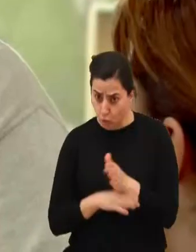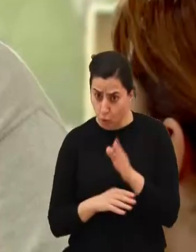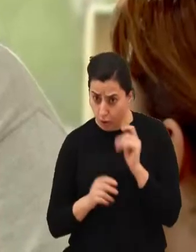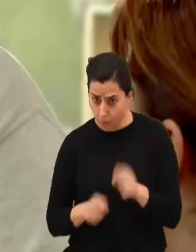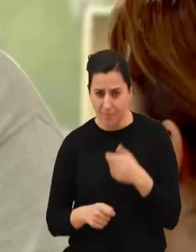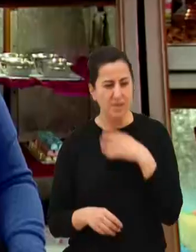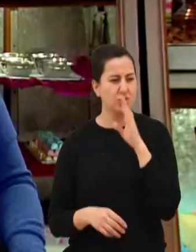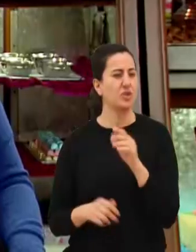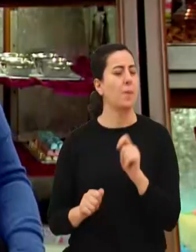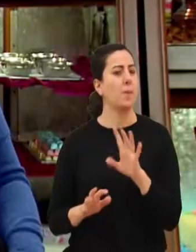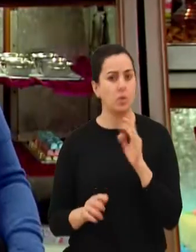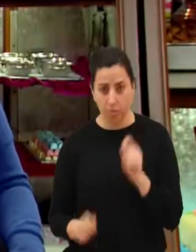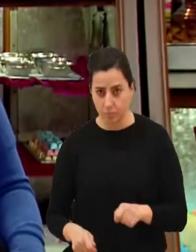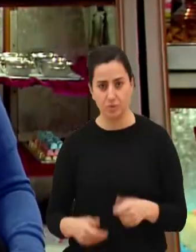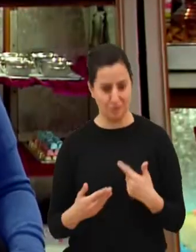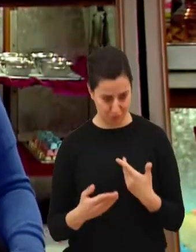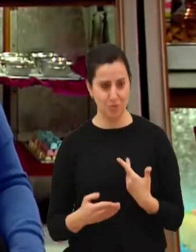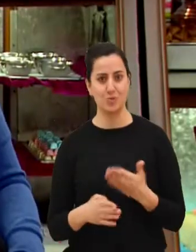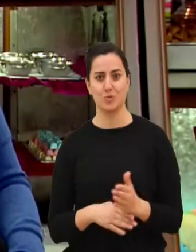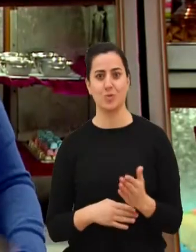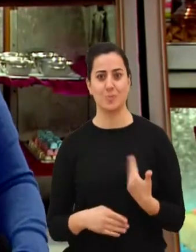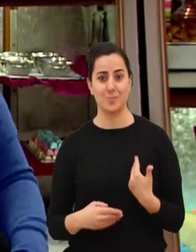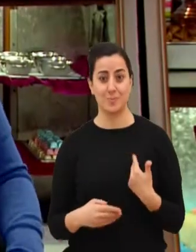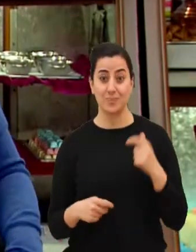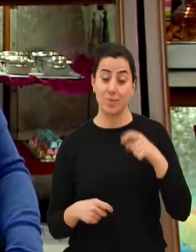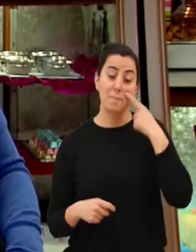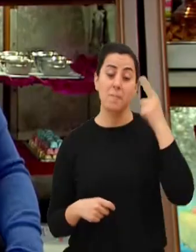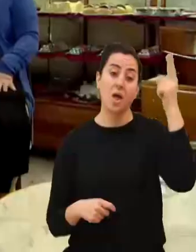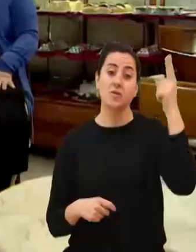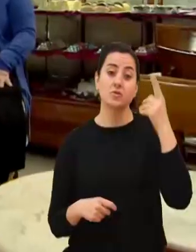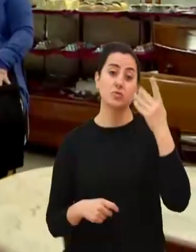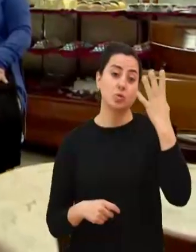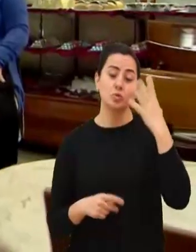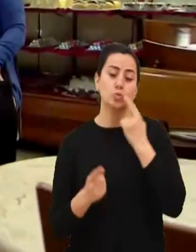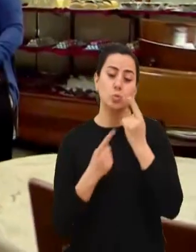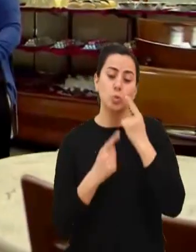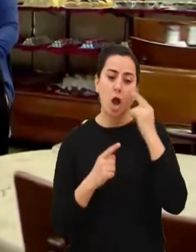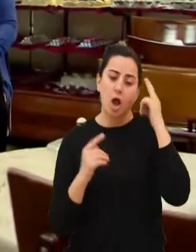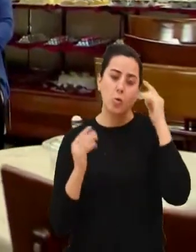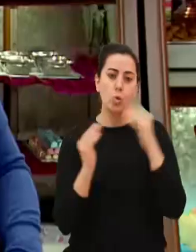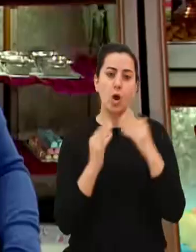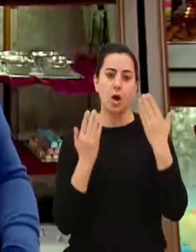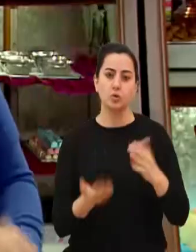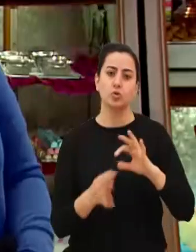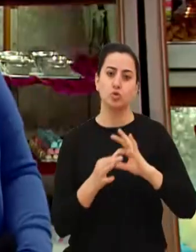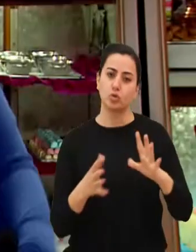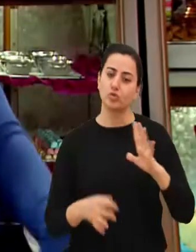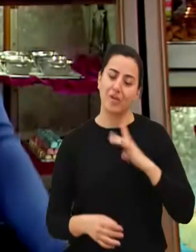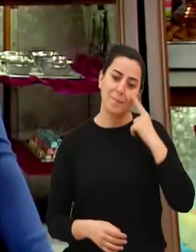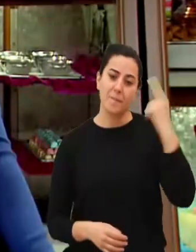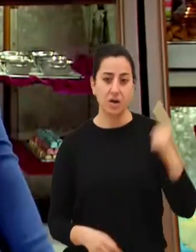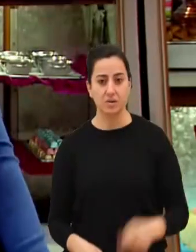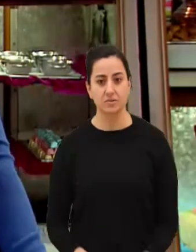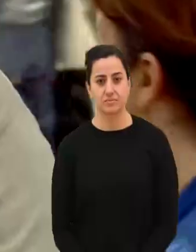zannettim. Ciddiye almadım yani. Çocuğum olur mu? Aa. Şimdi bak şimdi nasıl. Bak konuşacaklar, anlaşacaklar. Bak nasıl çözülecek bu sorunlar. Bak